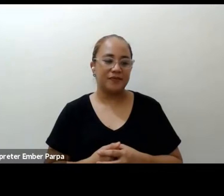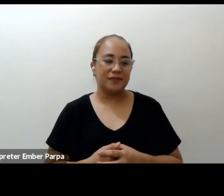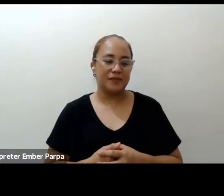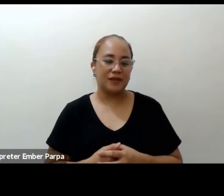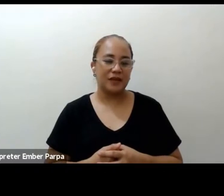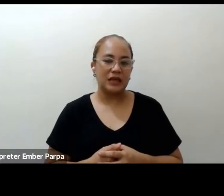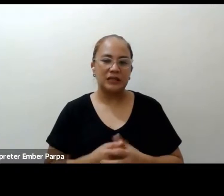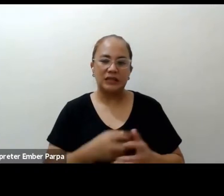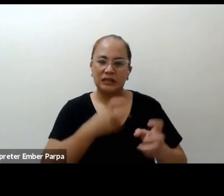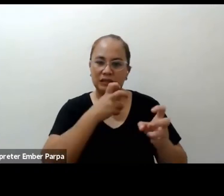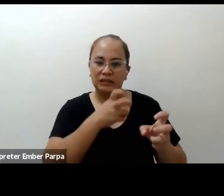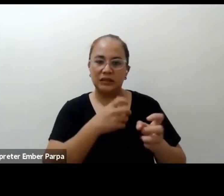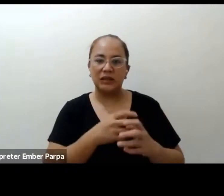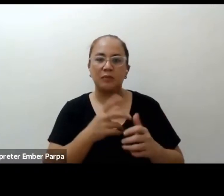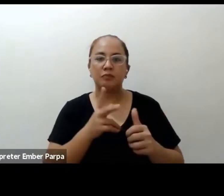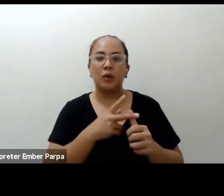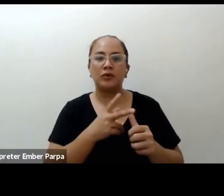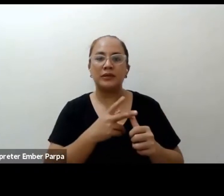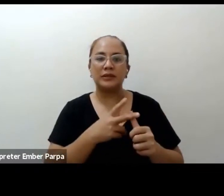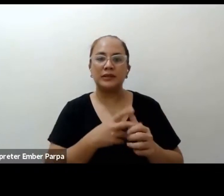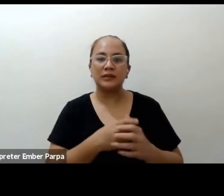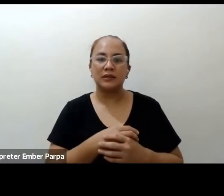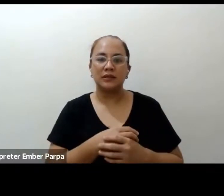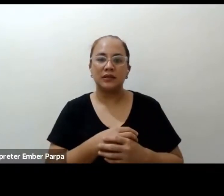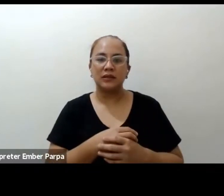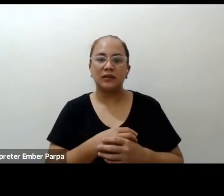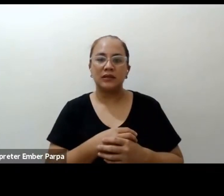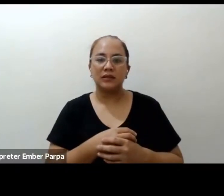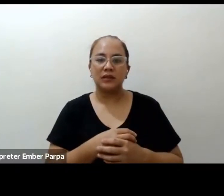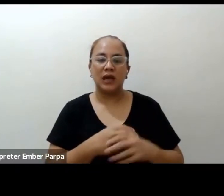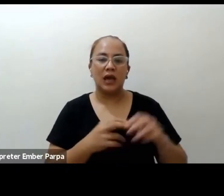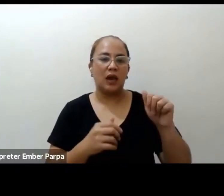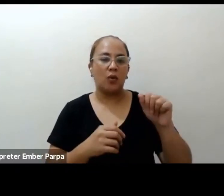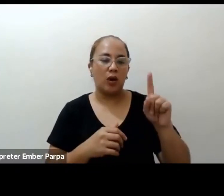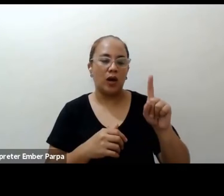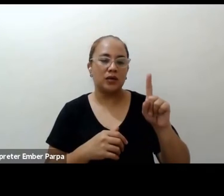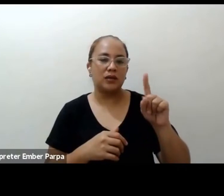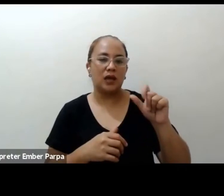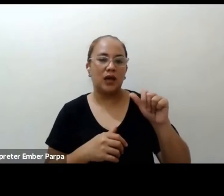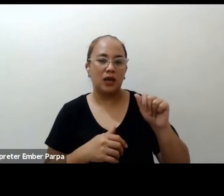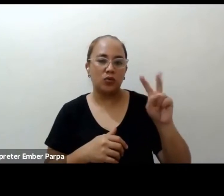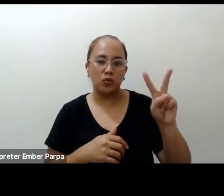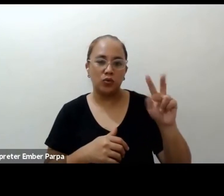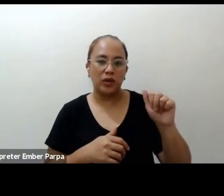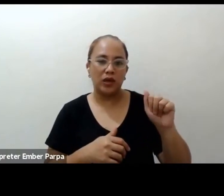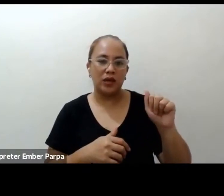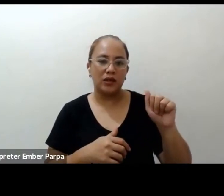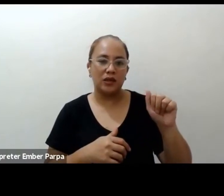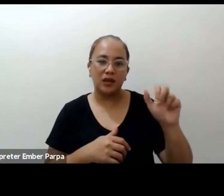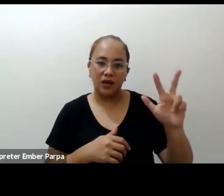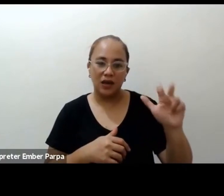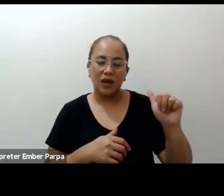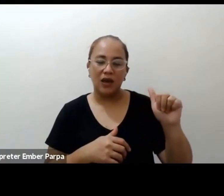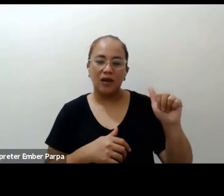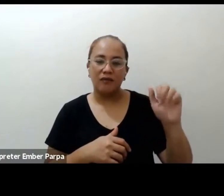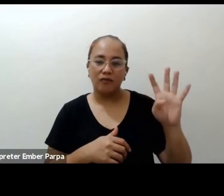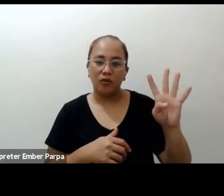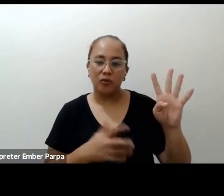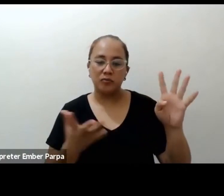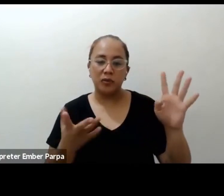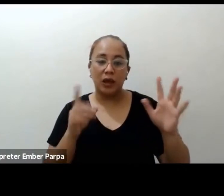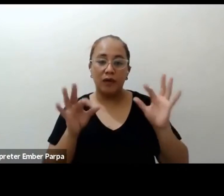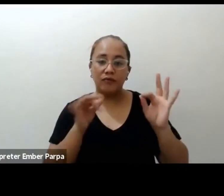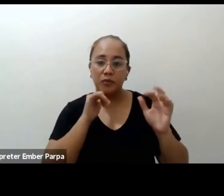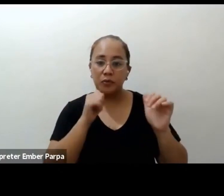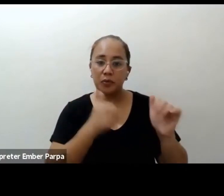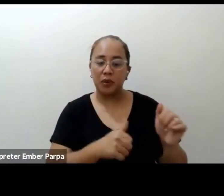mahigpit sila dun sa prioritization. A1, A2, A3, A4, and so on and so forth. Kung hindi nyo sinusundan yan, ang ibig